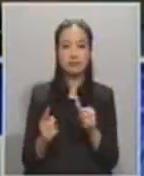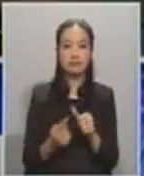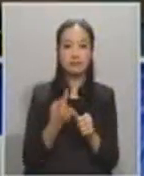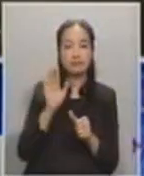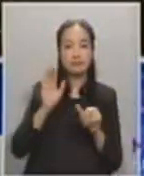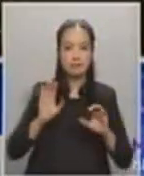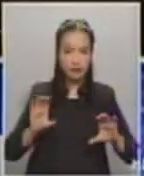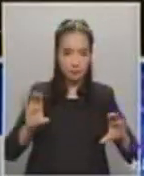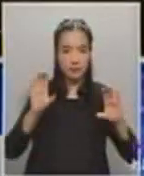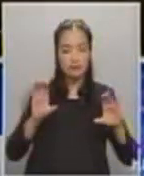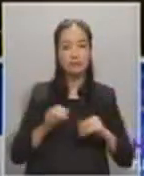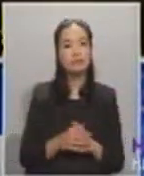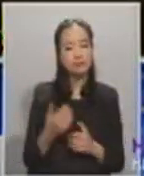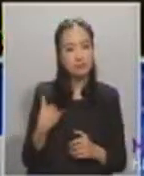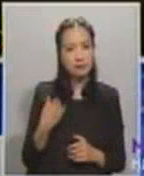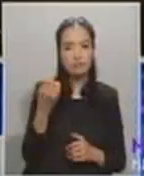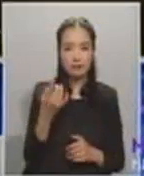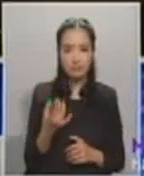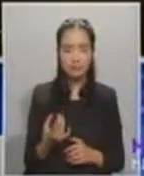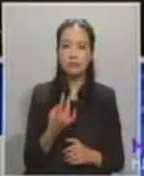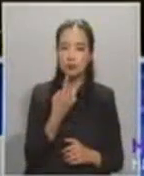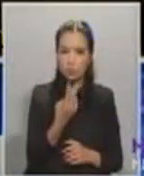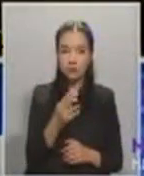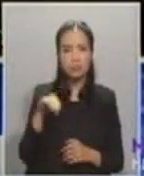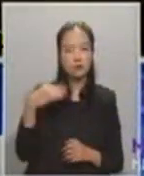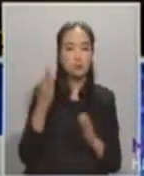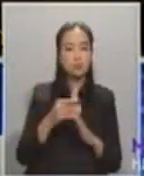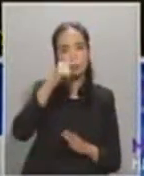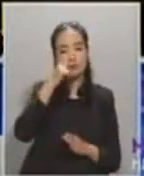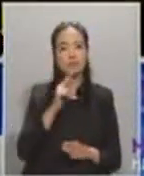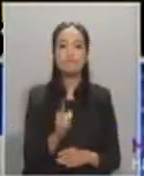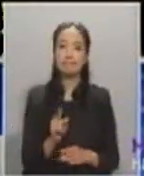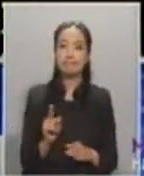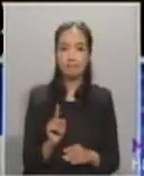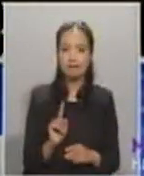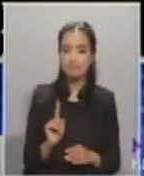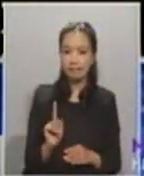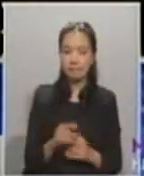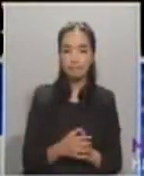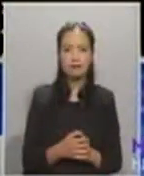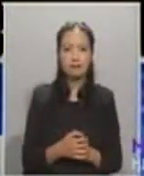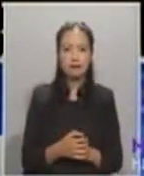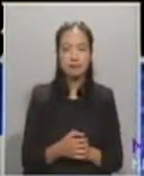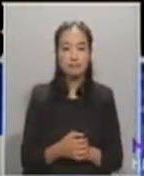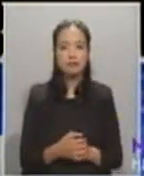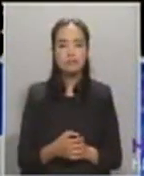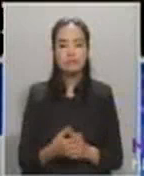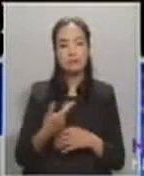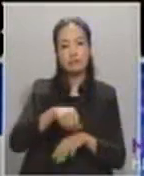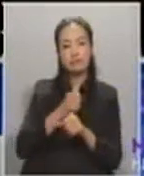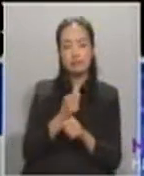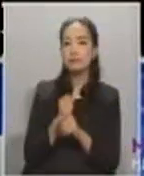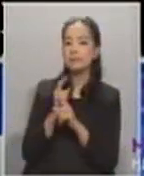างรัฐบาลเลยว่ามีอะไรเนี่ยดูก่อนว่าคนไทยเป็นยังไงนะครับซึ่งก็มีการปฏิบัติตามแนว